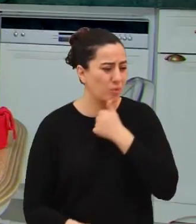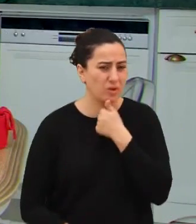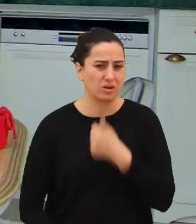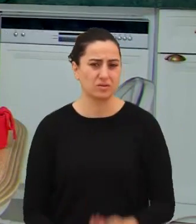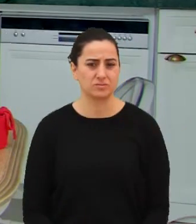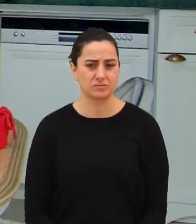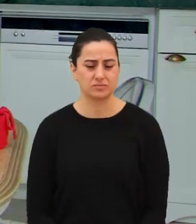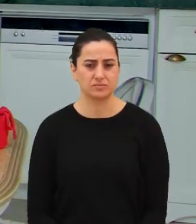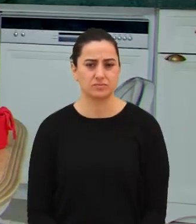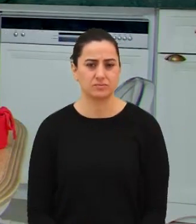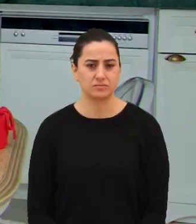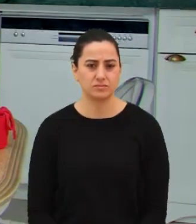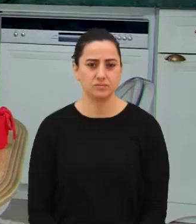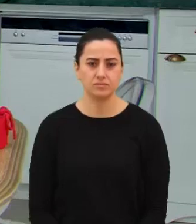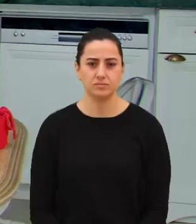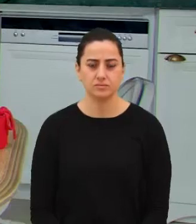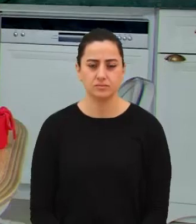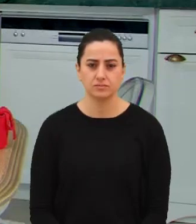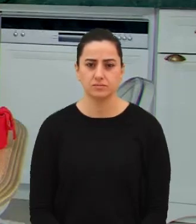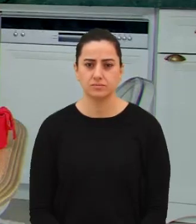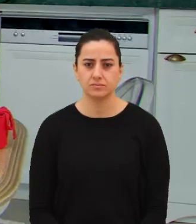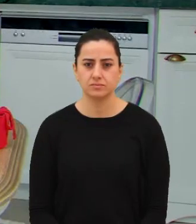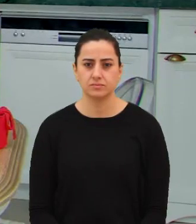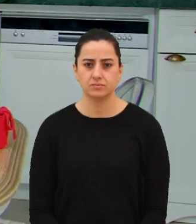Kapının kolunu masaya bırakıp çıktı.